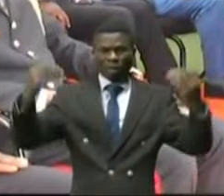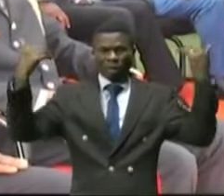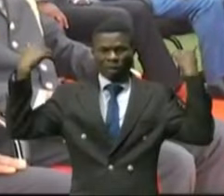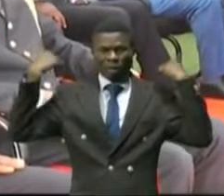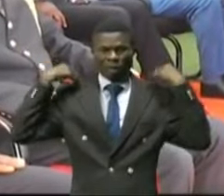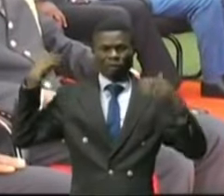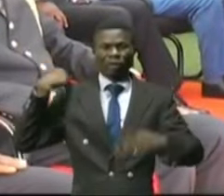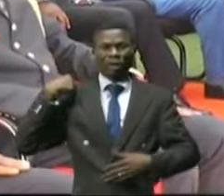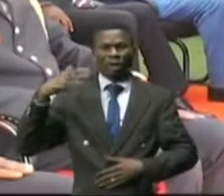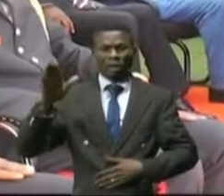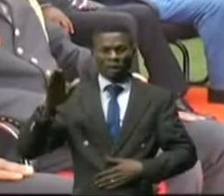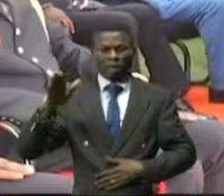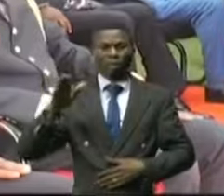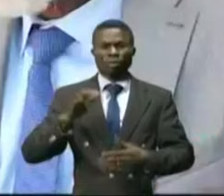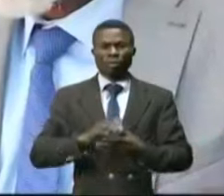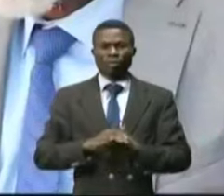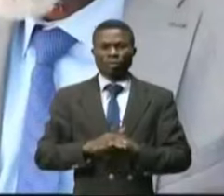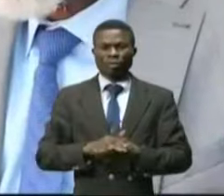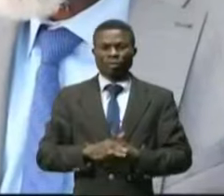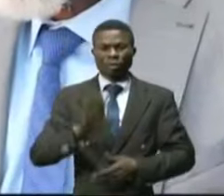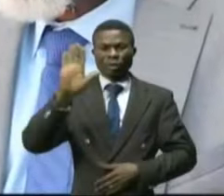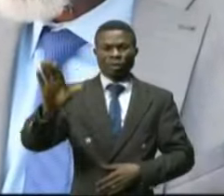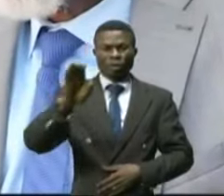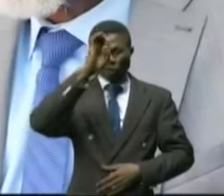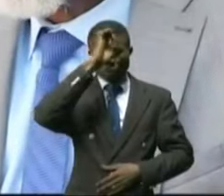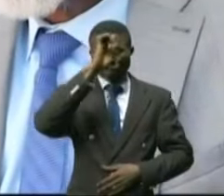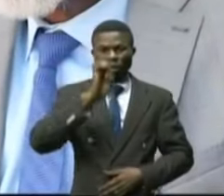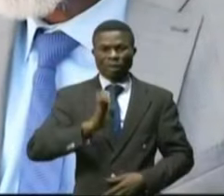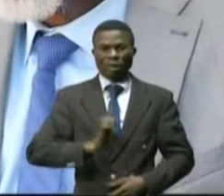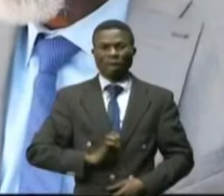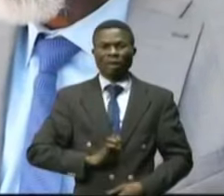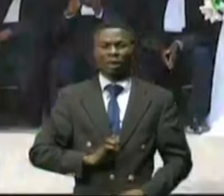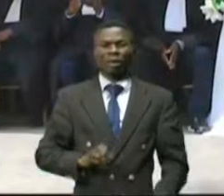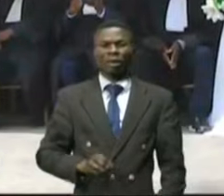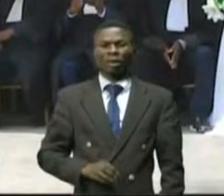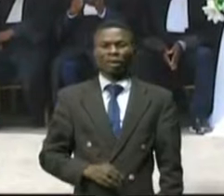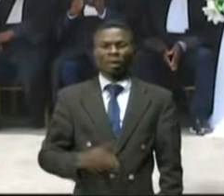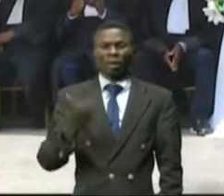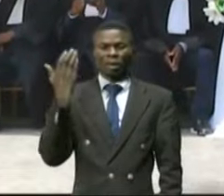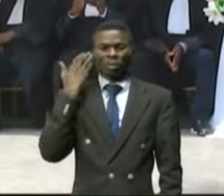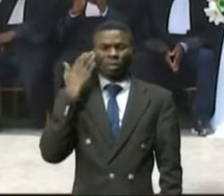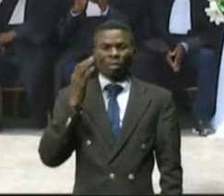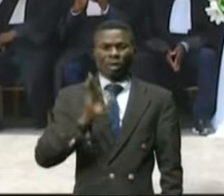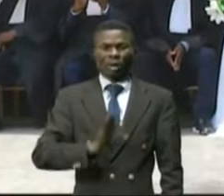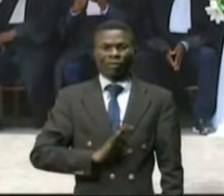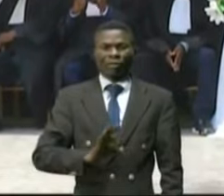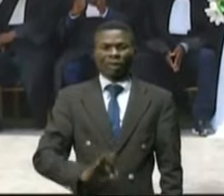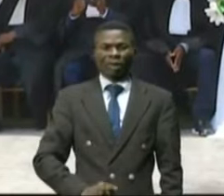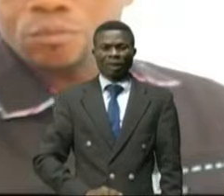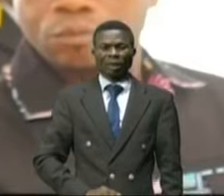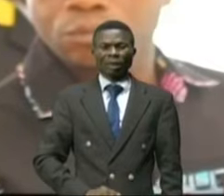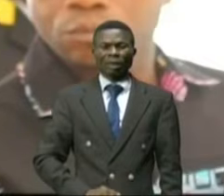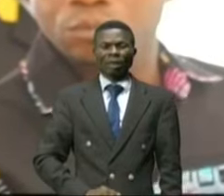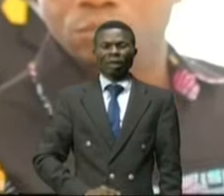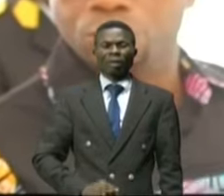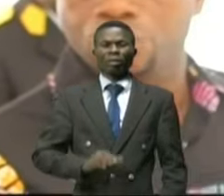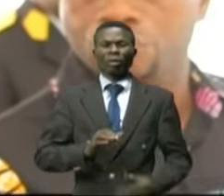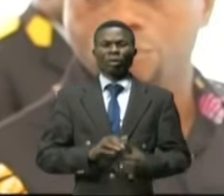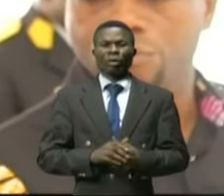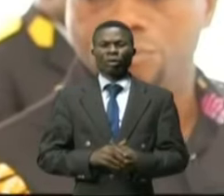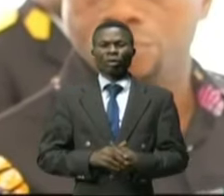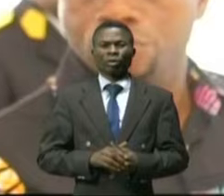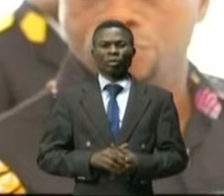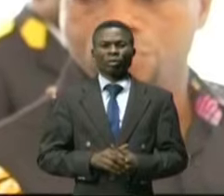l'État, son Excellence, Monsieur Félix Antoine Tshisekedi